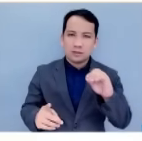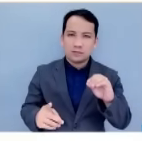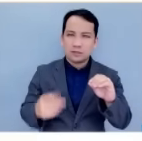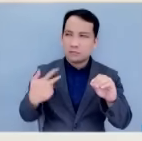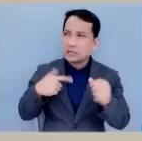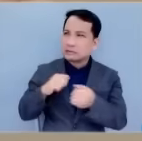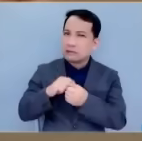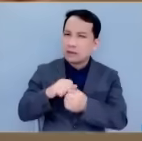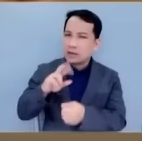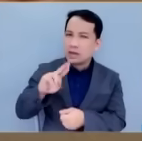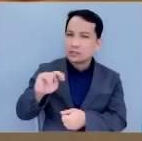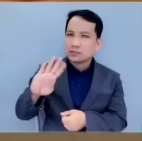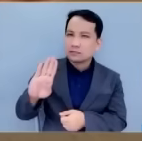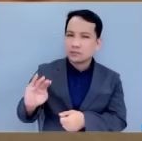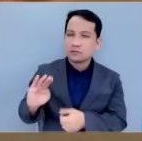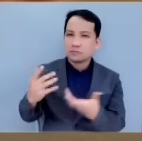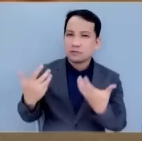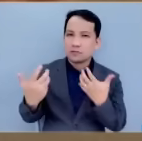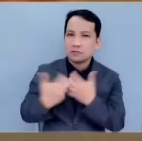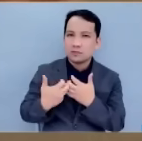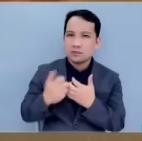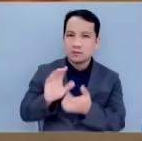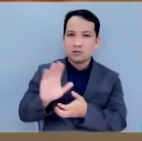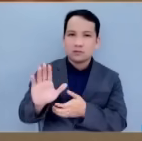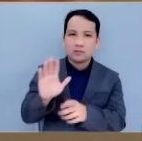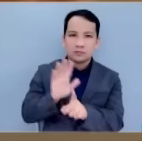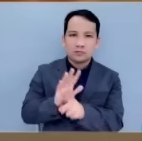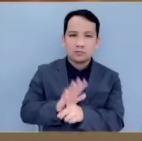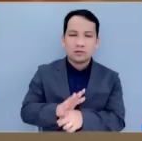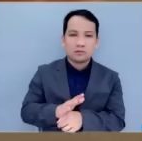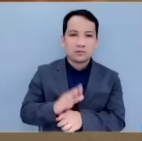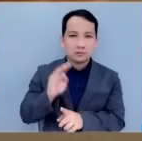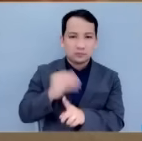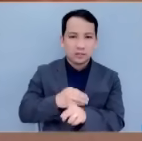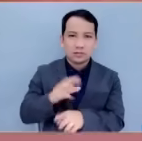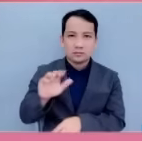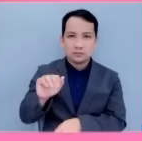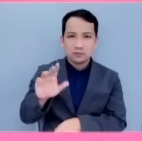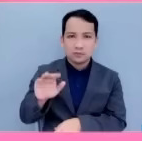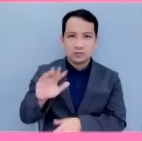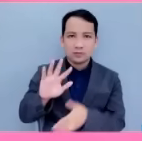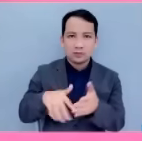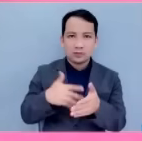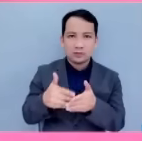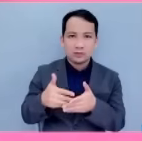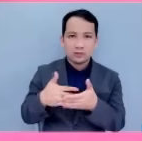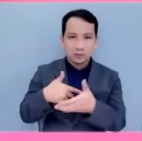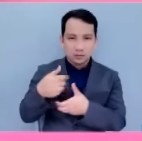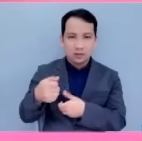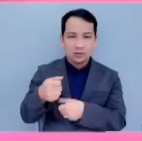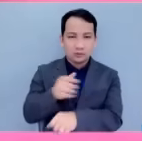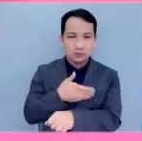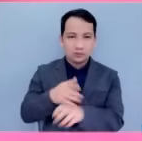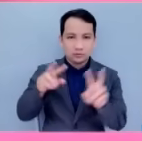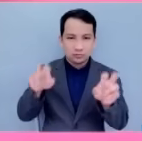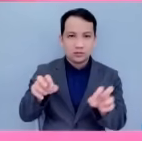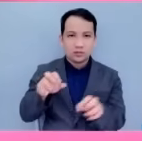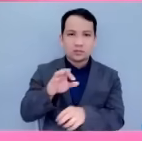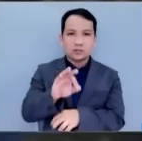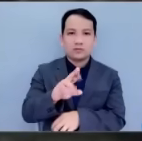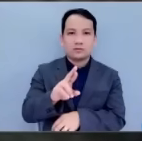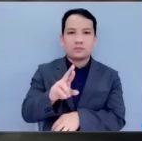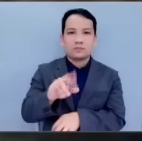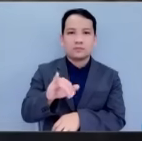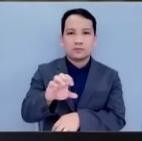siguradong makaka-relate sa kanilang fans. Sa March 15 na nakaschedule ang release ng Friends. Susundan nito ang naging